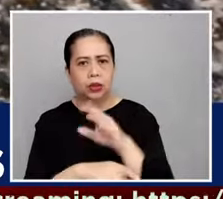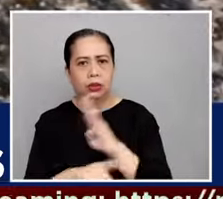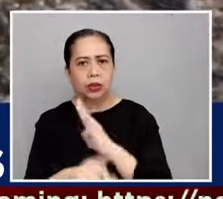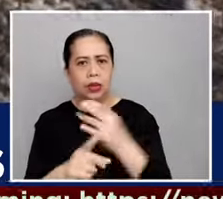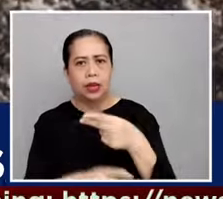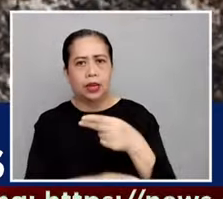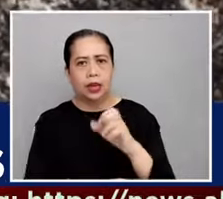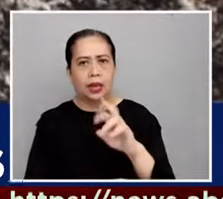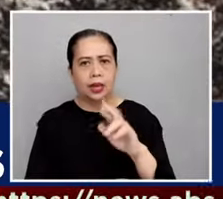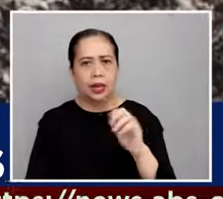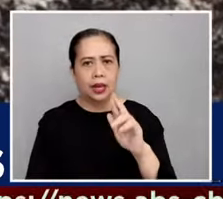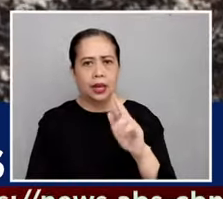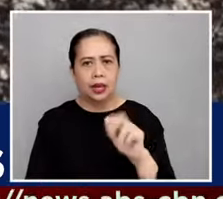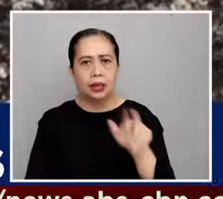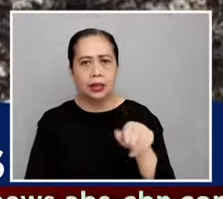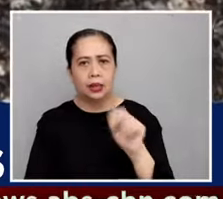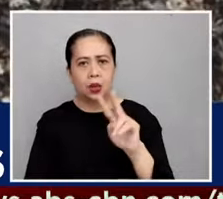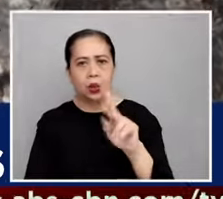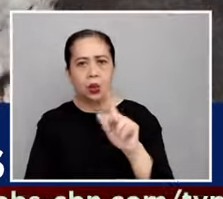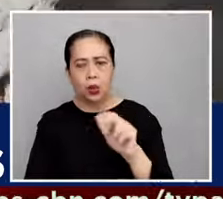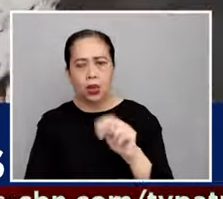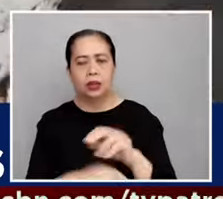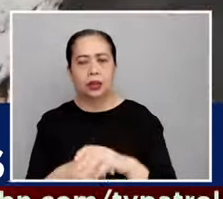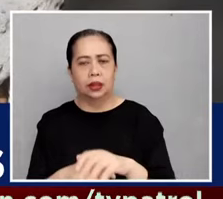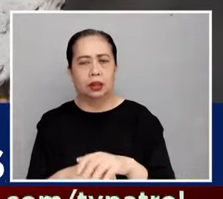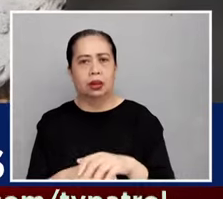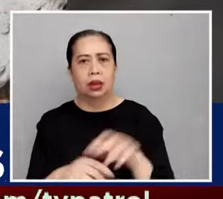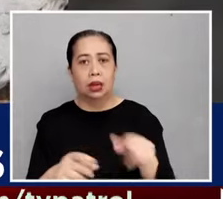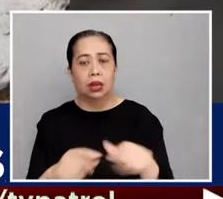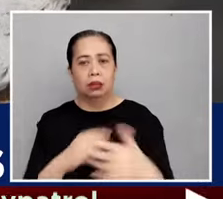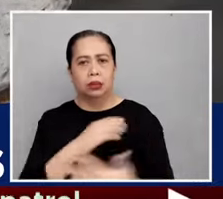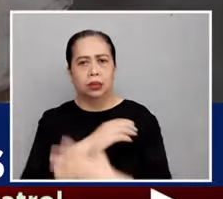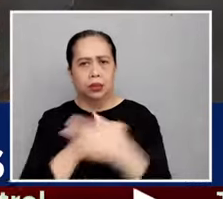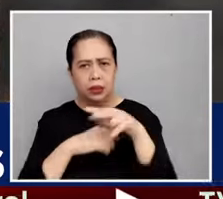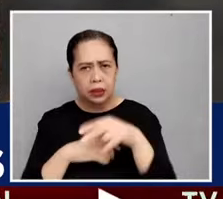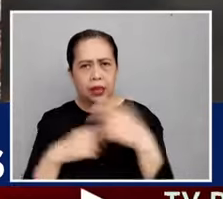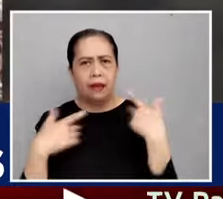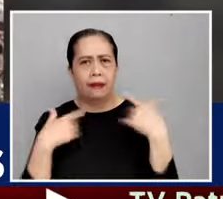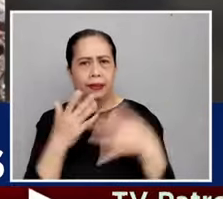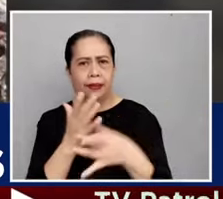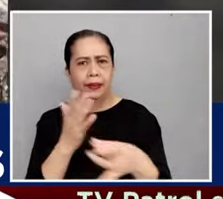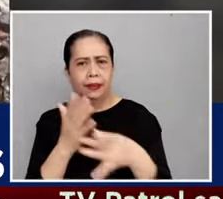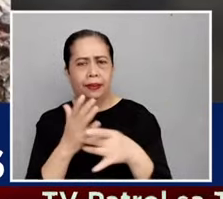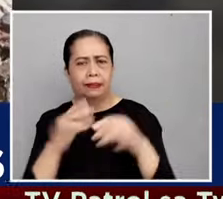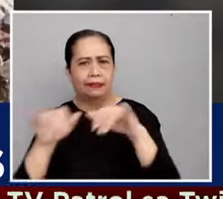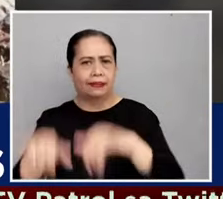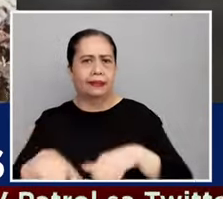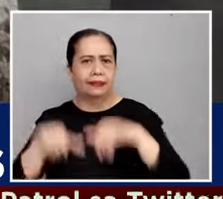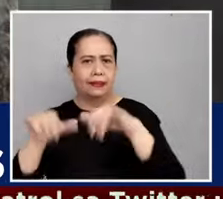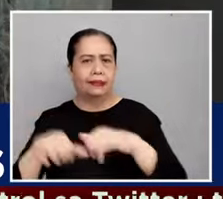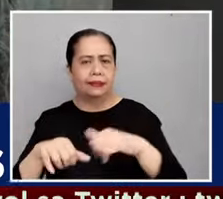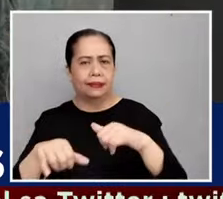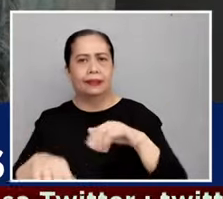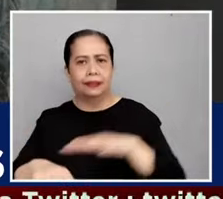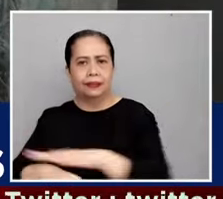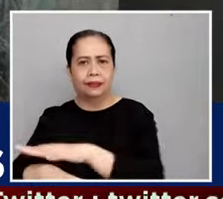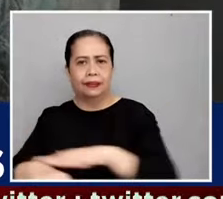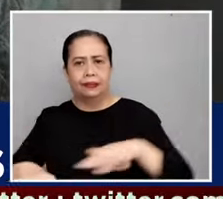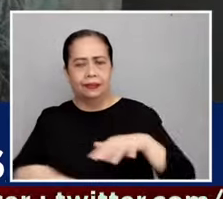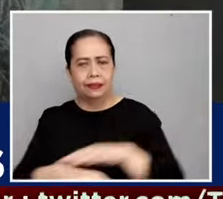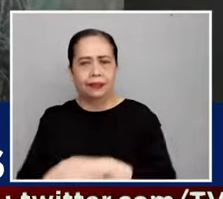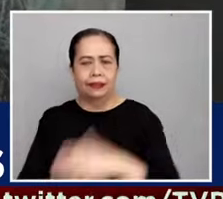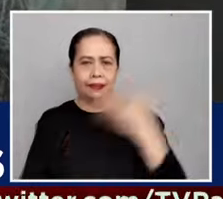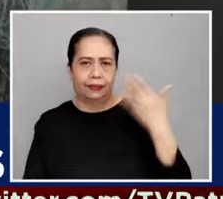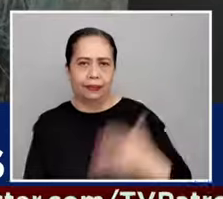sa Nauhan. Sa sityo Tuhod, tumambad ang mga bakas ng langis na naiwan sa dalampasigan. Dennis